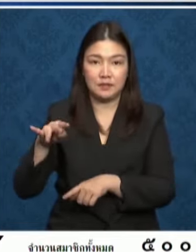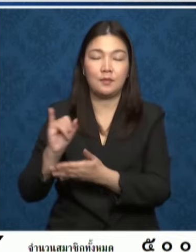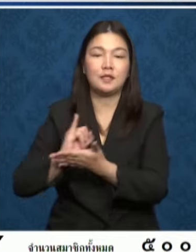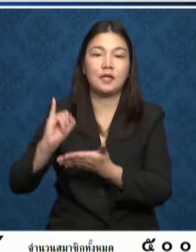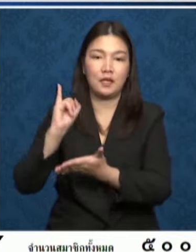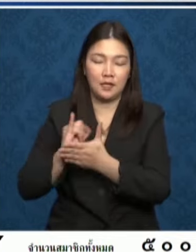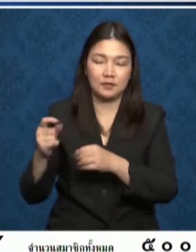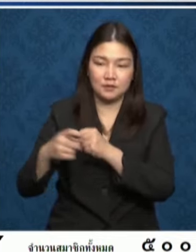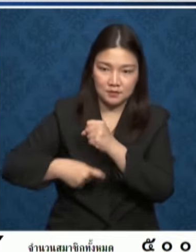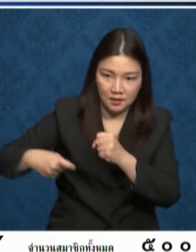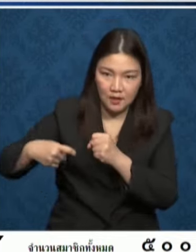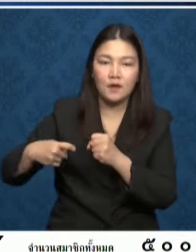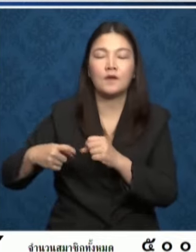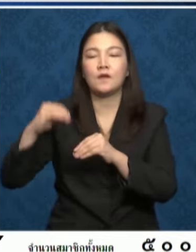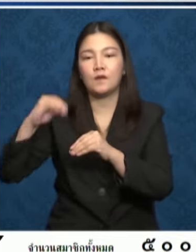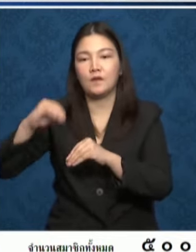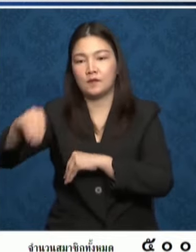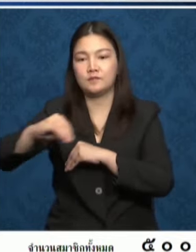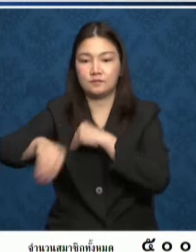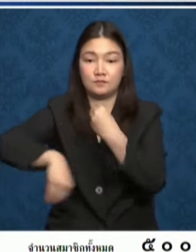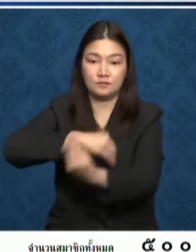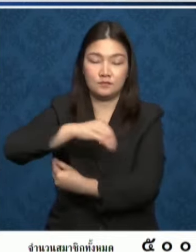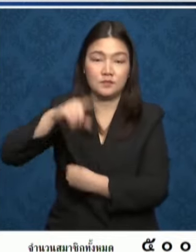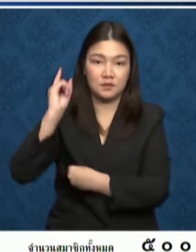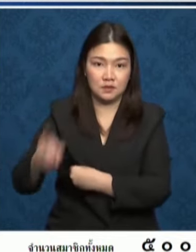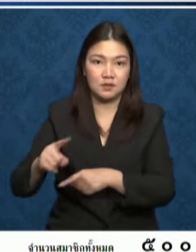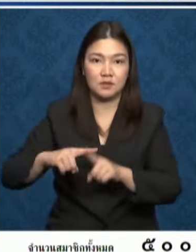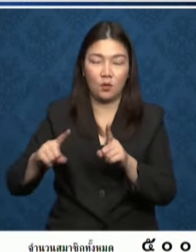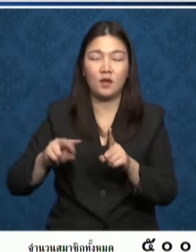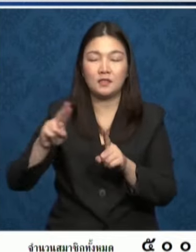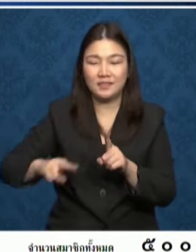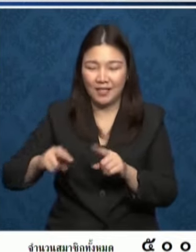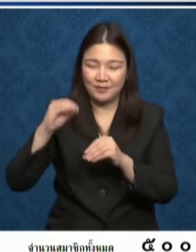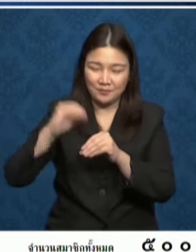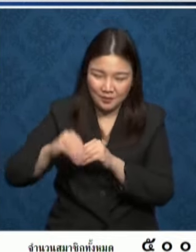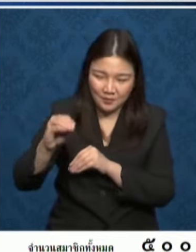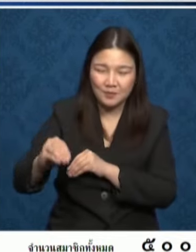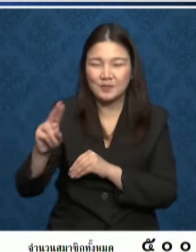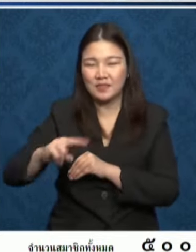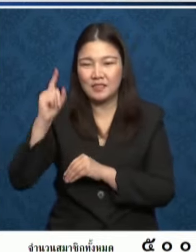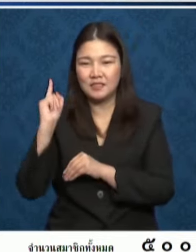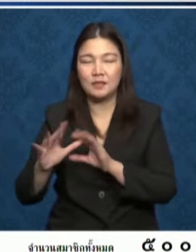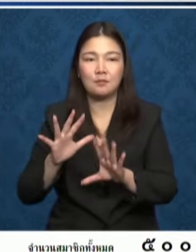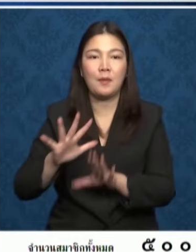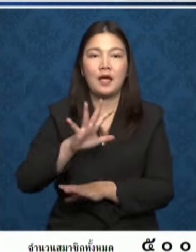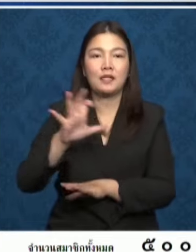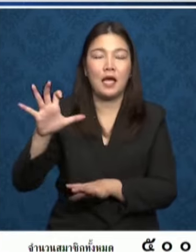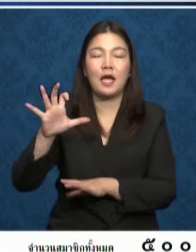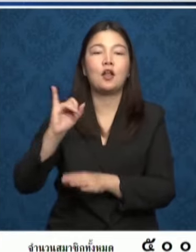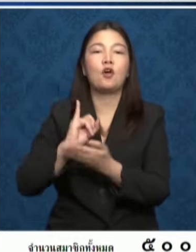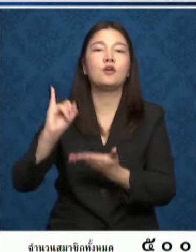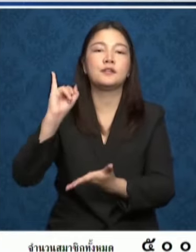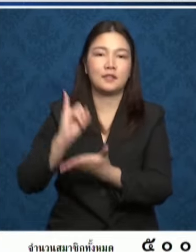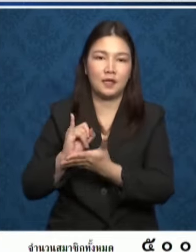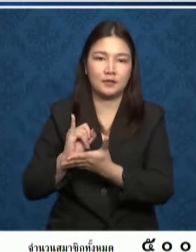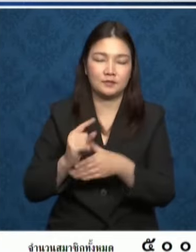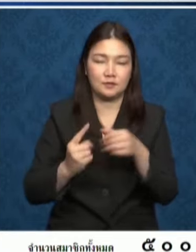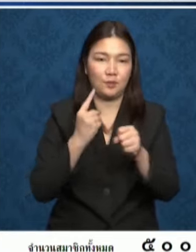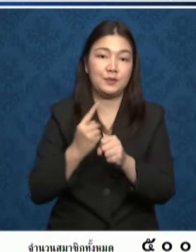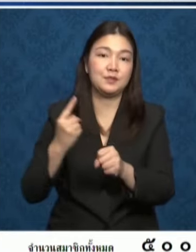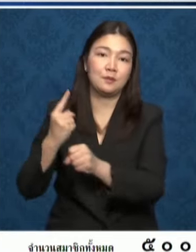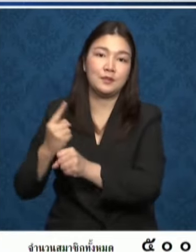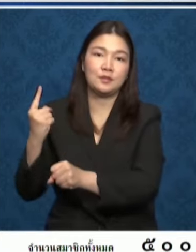ที่นานแล้วก็ที่ไร่หมุนเวียนนะครับแต่ได้ใช้ทำกินจริงๆในแต่ละปีนะครับเฉลี่ยประมาณ 500ไร่ต่อปีเท่านั้นเองนะ